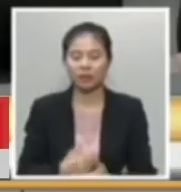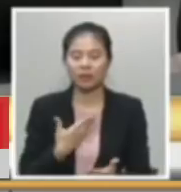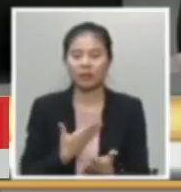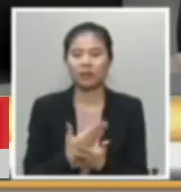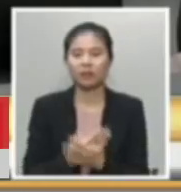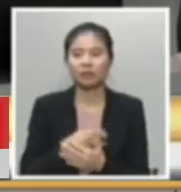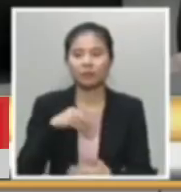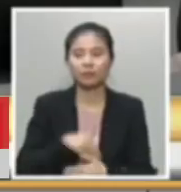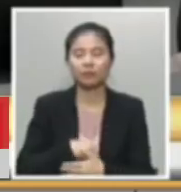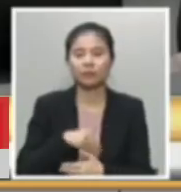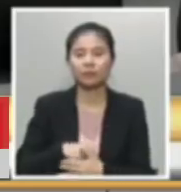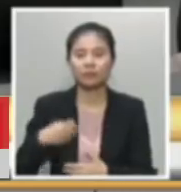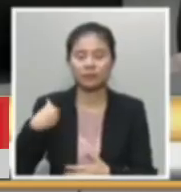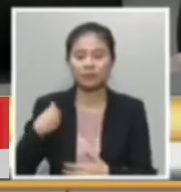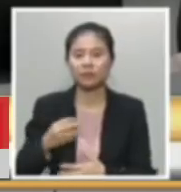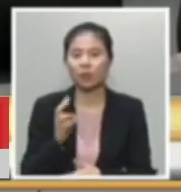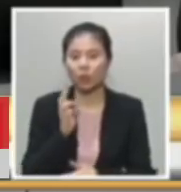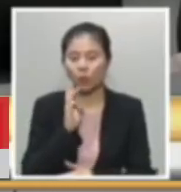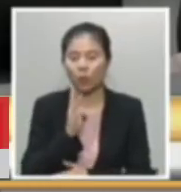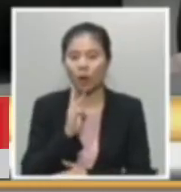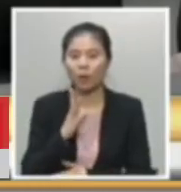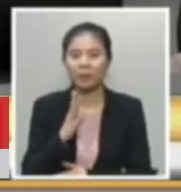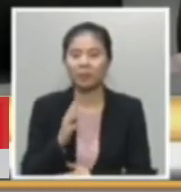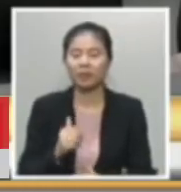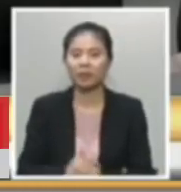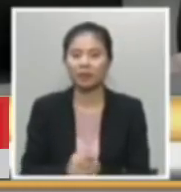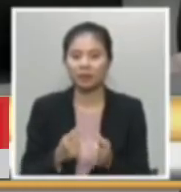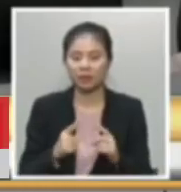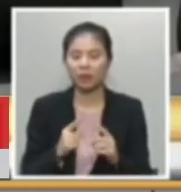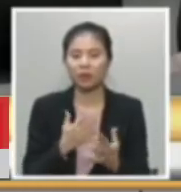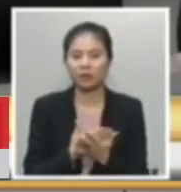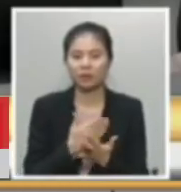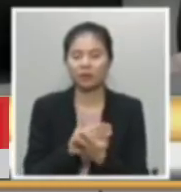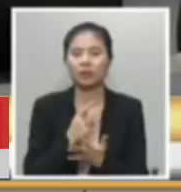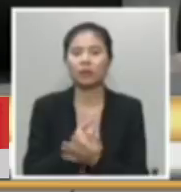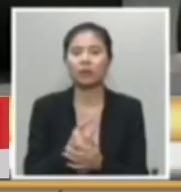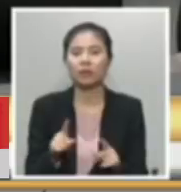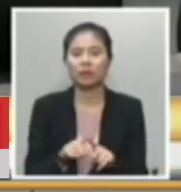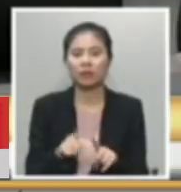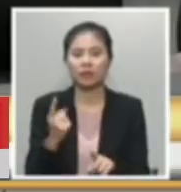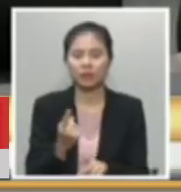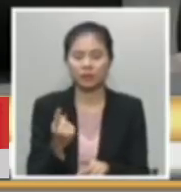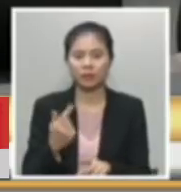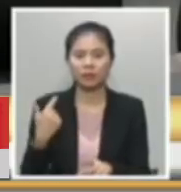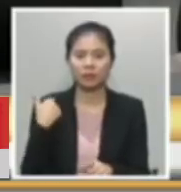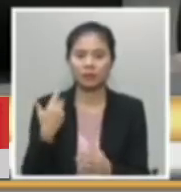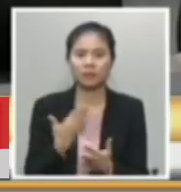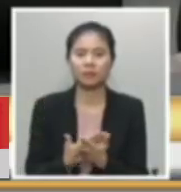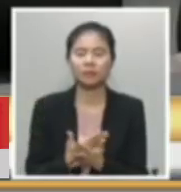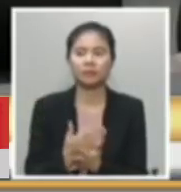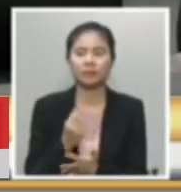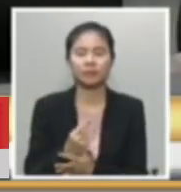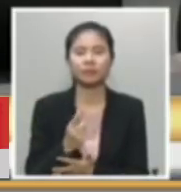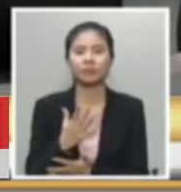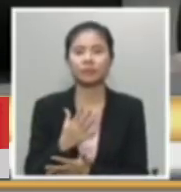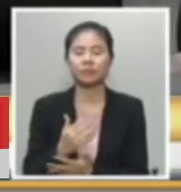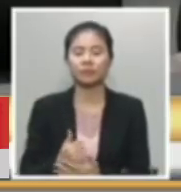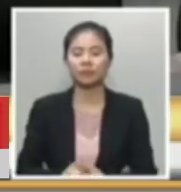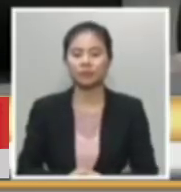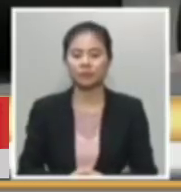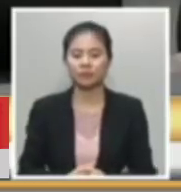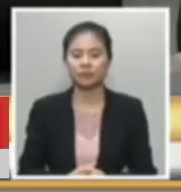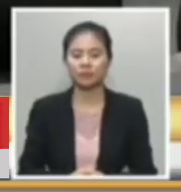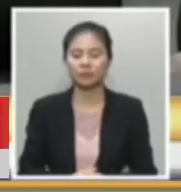ป๋าดีกว่าผมไม่ได้ว่าใครนะครับเงินนี่อาจจะบริสุทธิ์ก็ได้ไม่เป็นค่าจ้างก็ได้เพราะฉะ